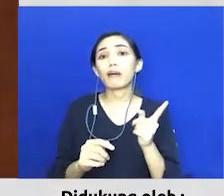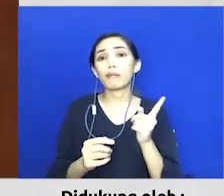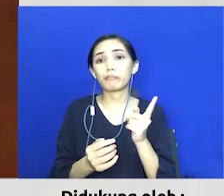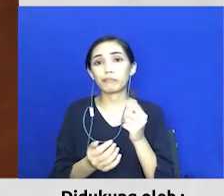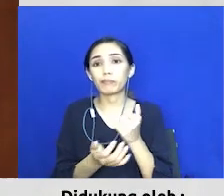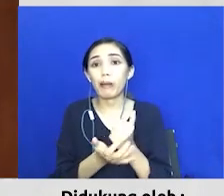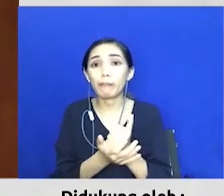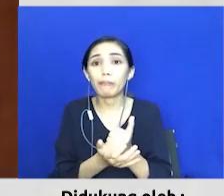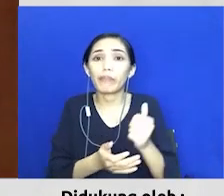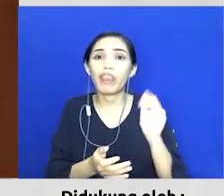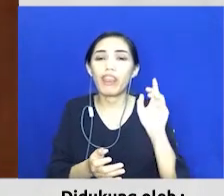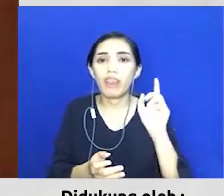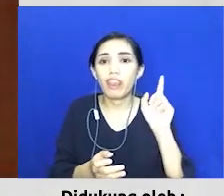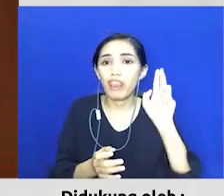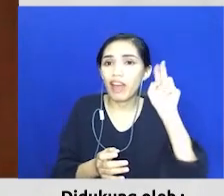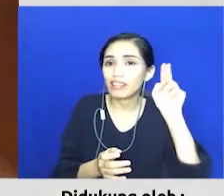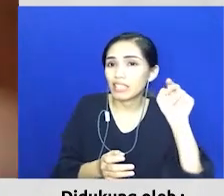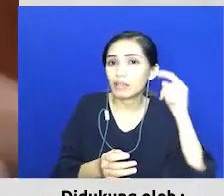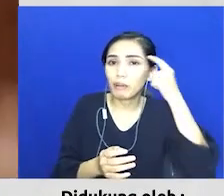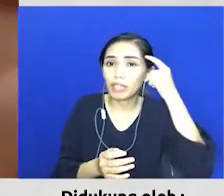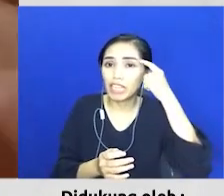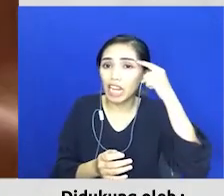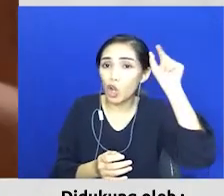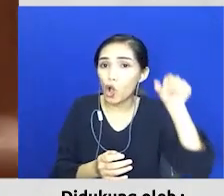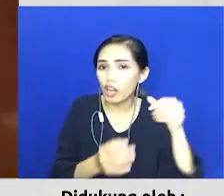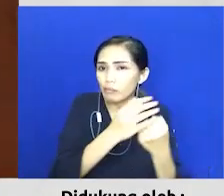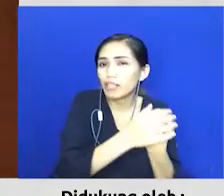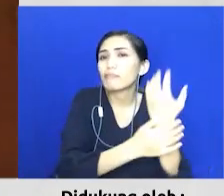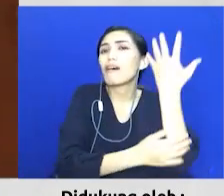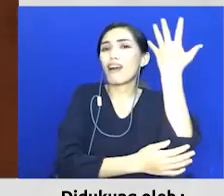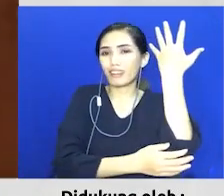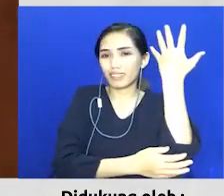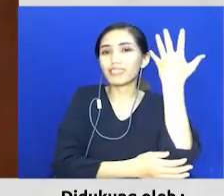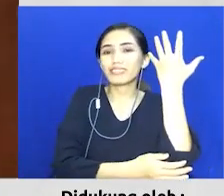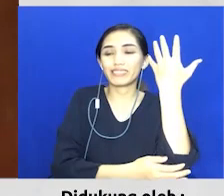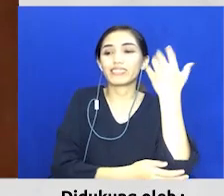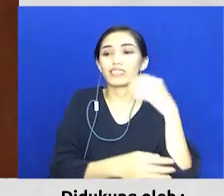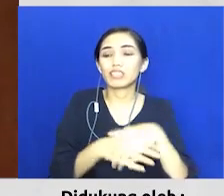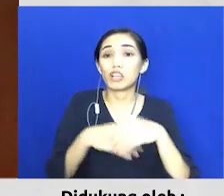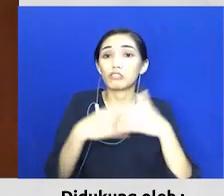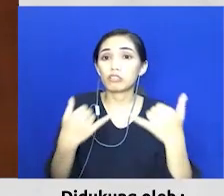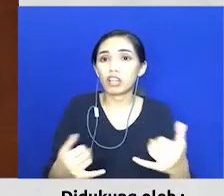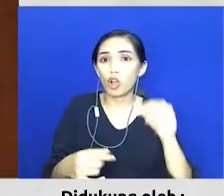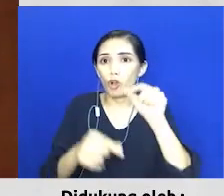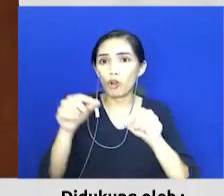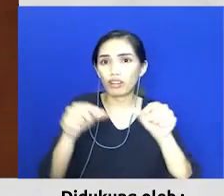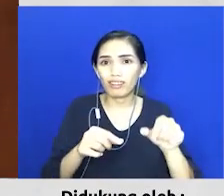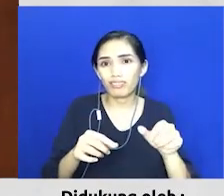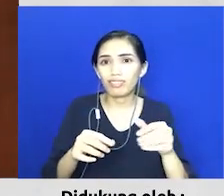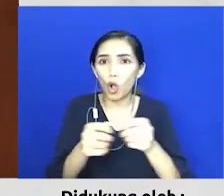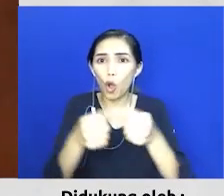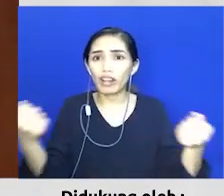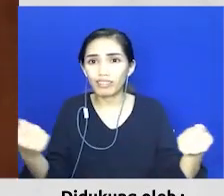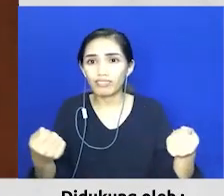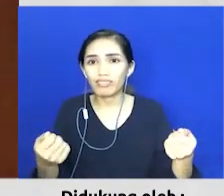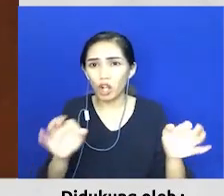kan? Sebab nanti perkembangan pemikiran orang akan berkembang begitu. Ya, teknologi kan makin, sekarang ini